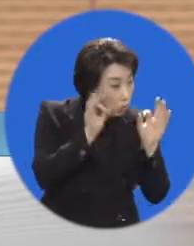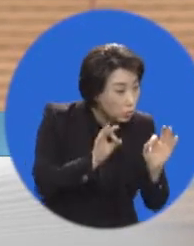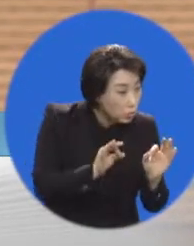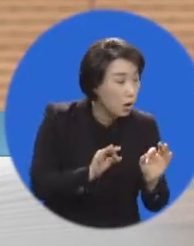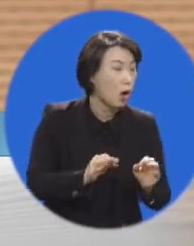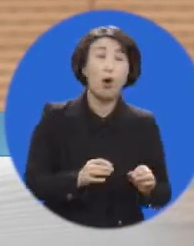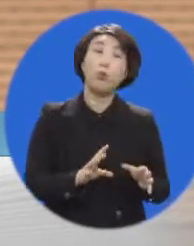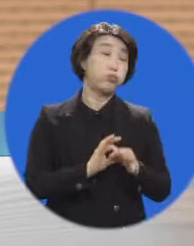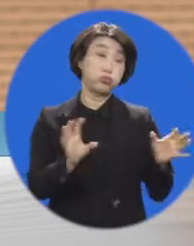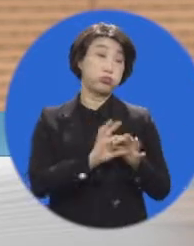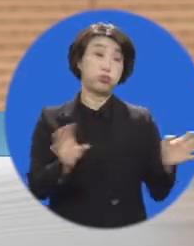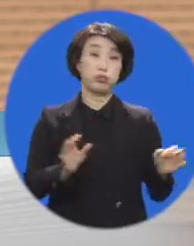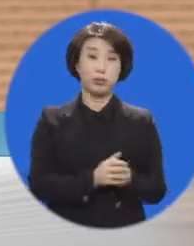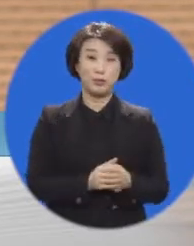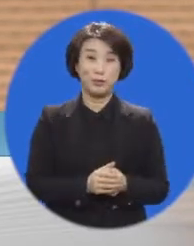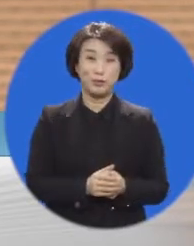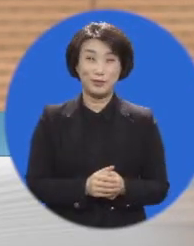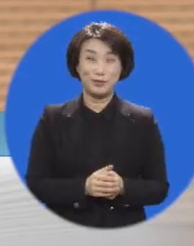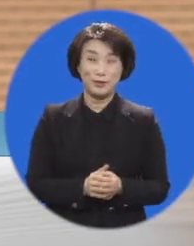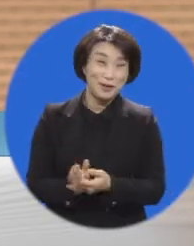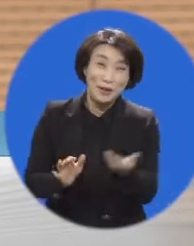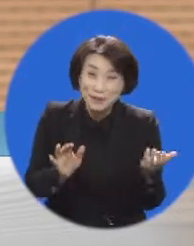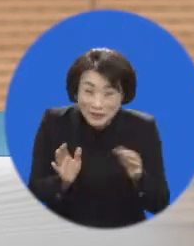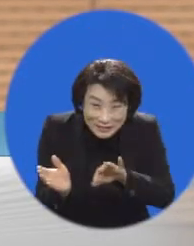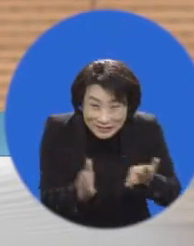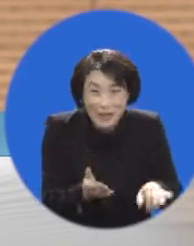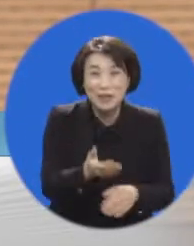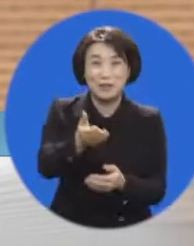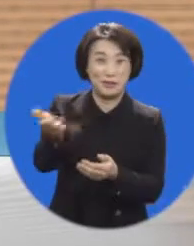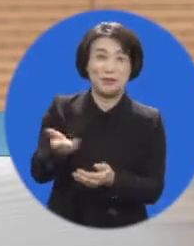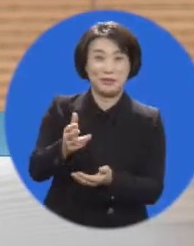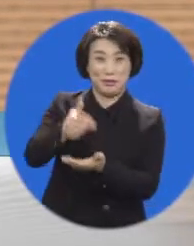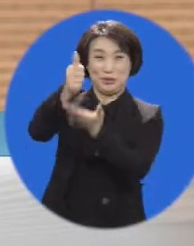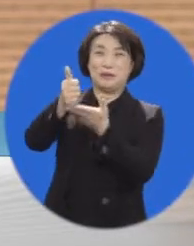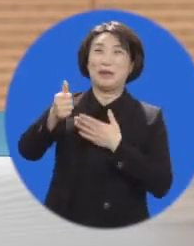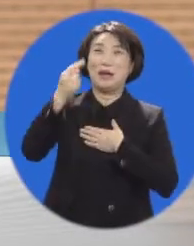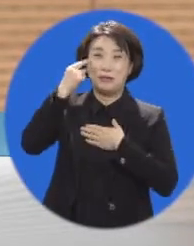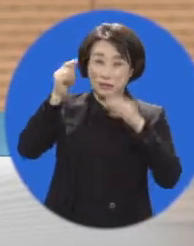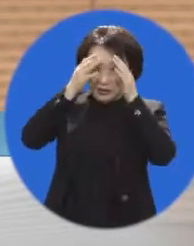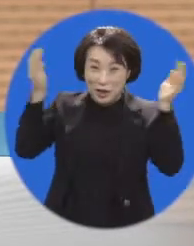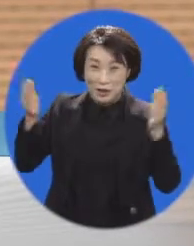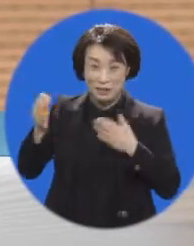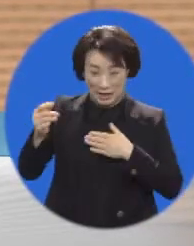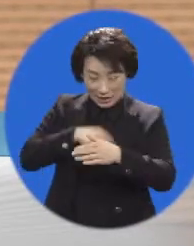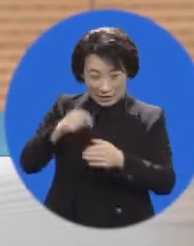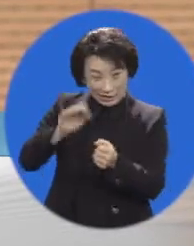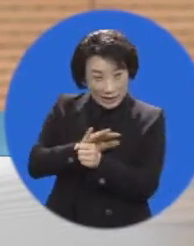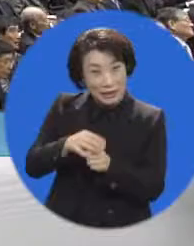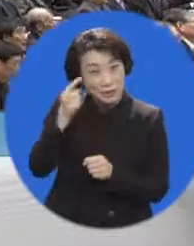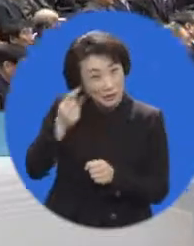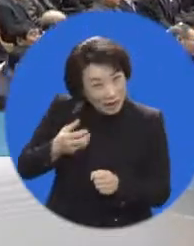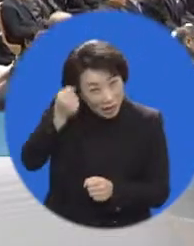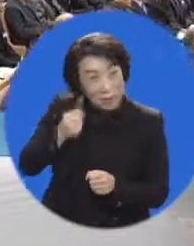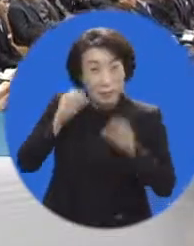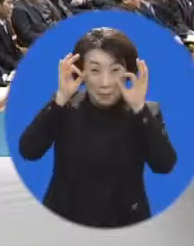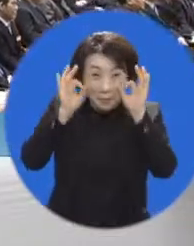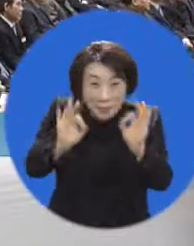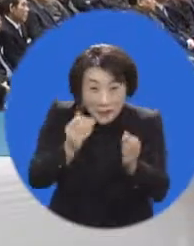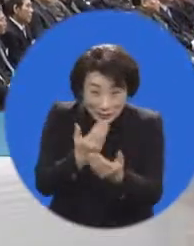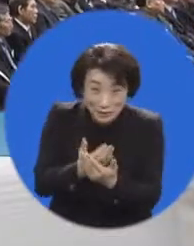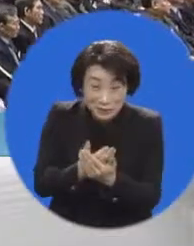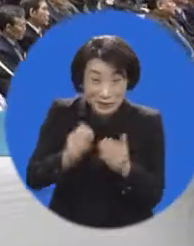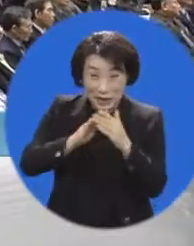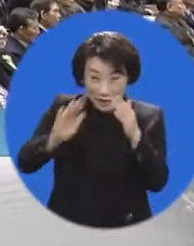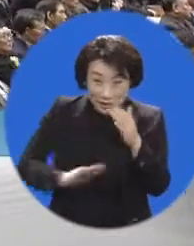눈을 열어서 내 속에 사랑의 눈이 있어서 보게 하소서.